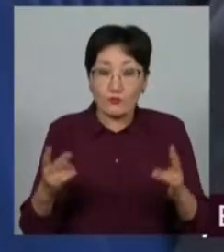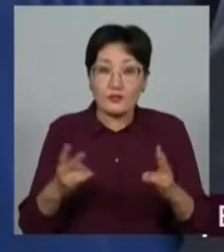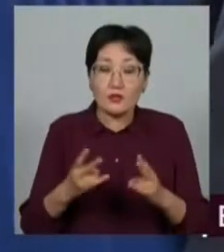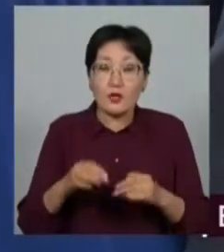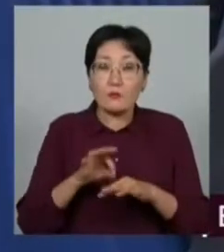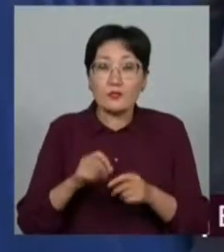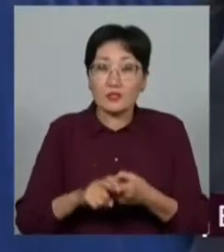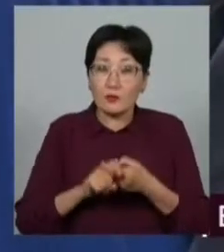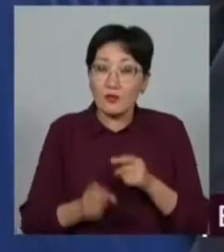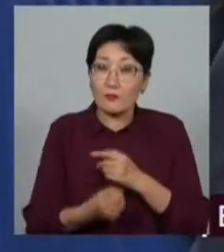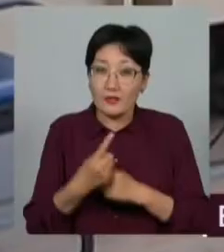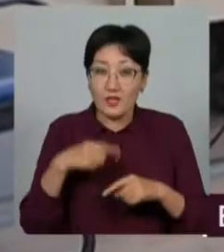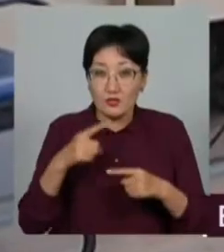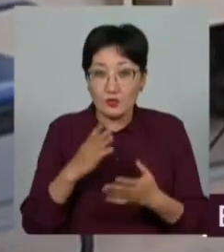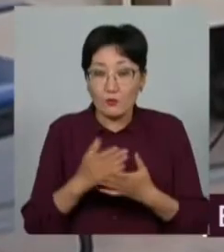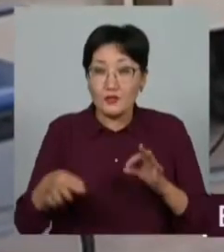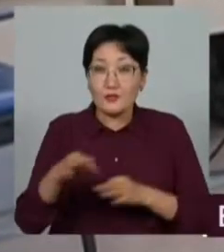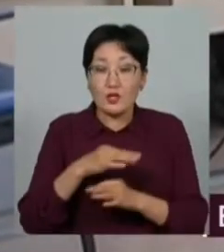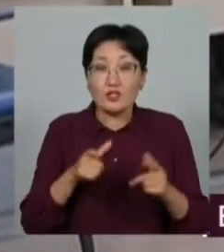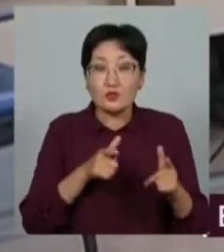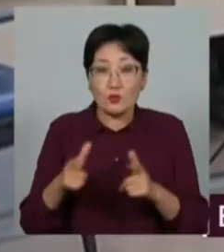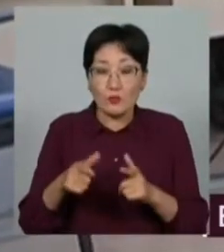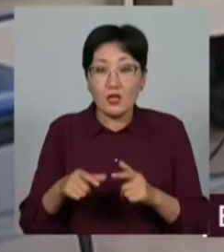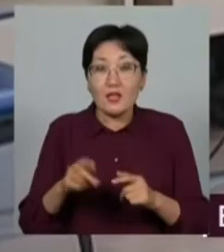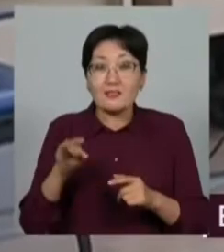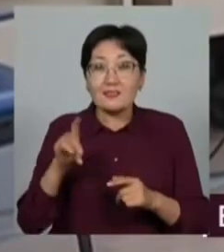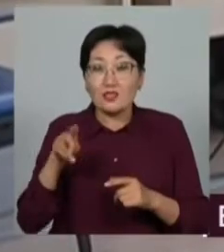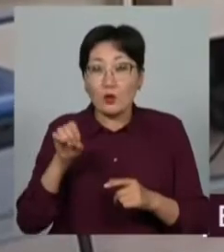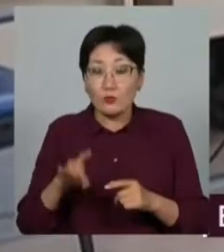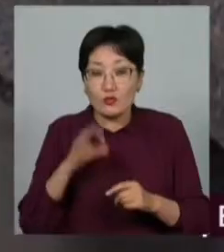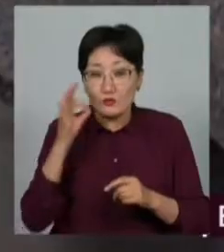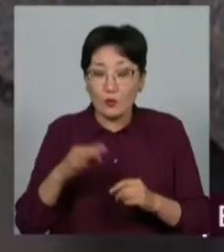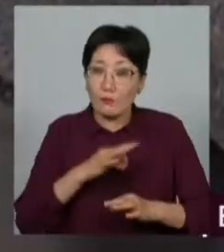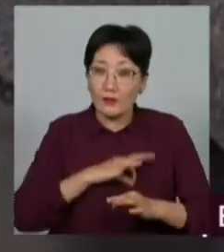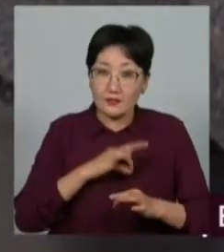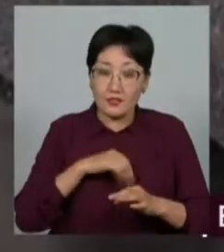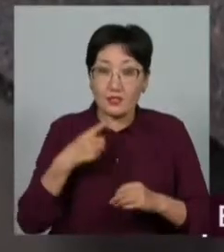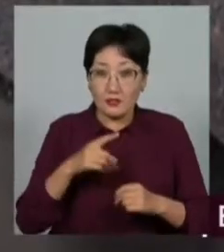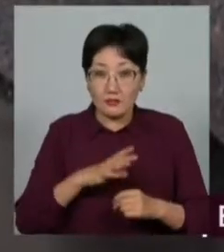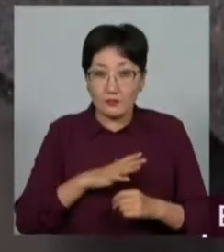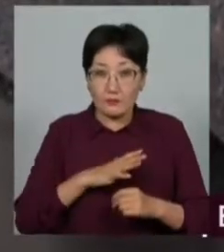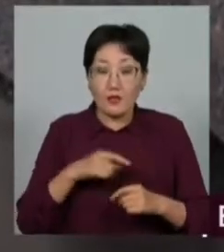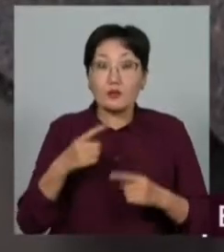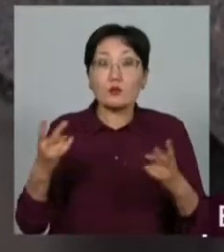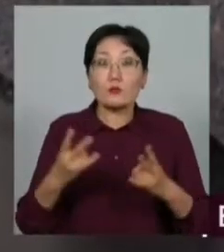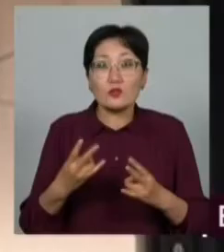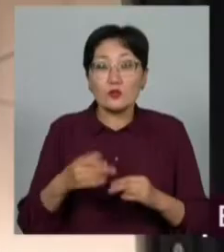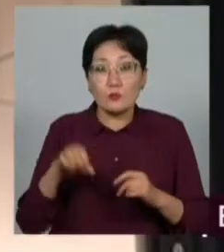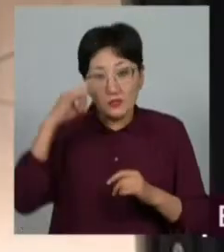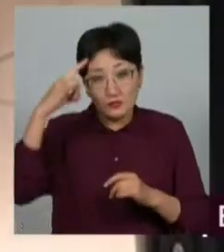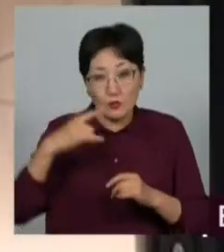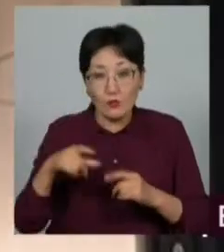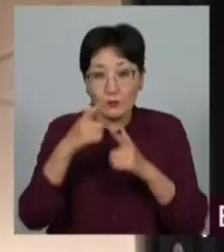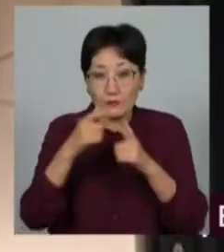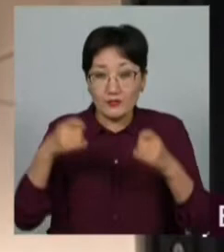қажеттілігі пандемиядан туындаған айта келе жобаны әзірлеуде Сингапурдың тәжірибесі пайдаланылғанын жеткізді. Айта кетерлігі, отандық